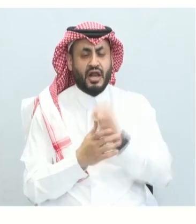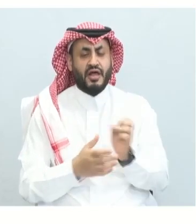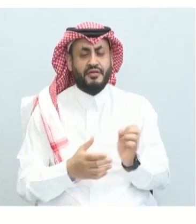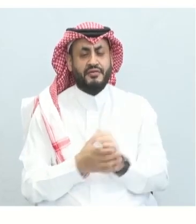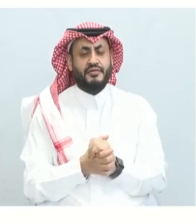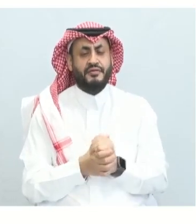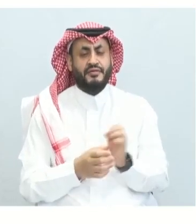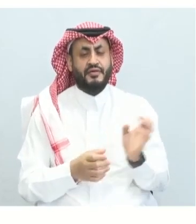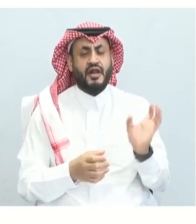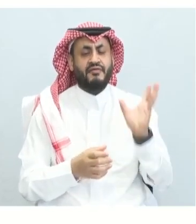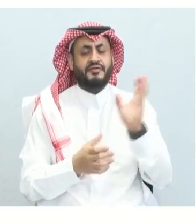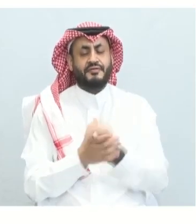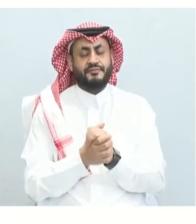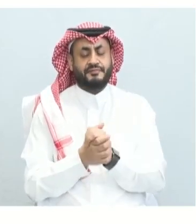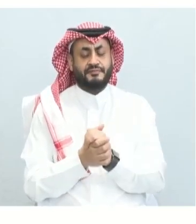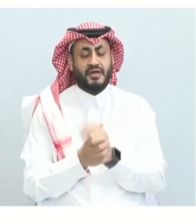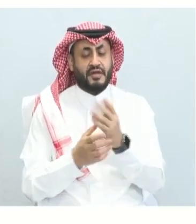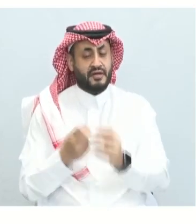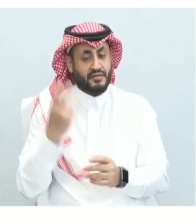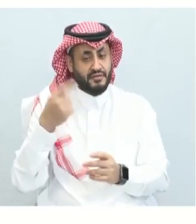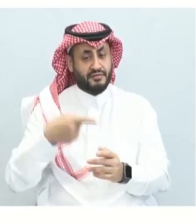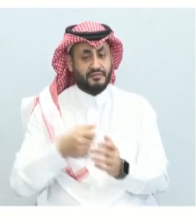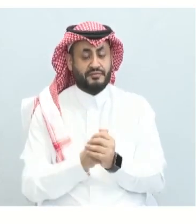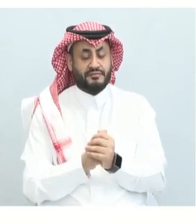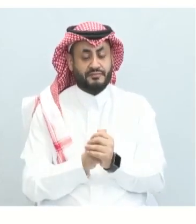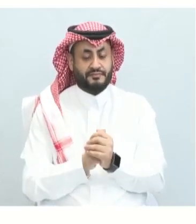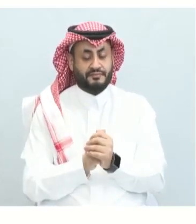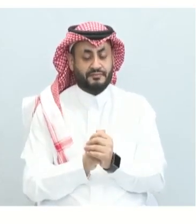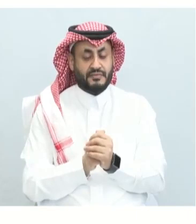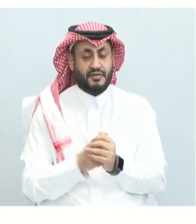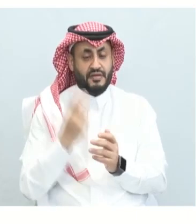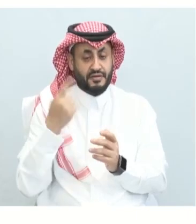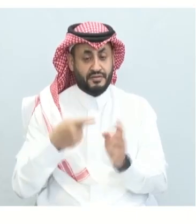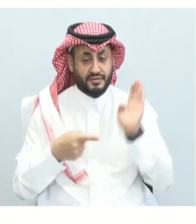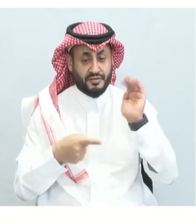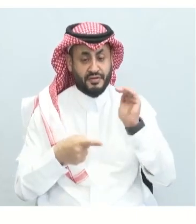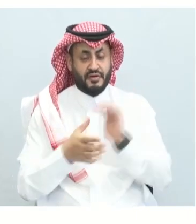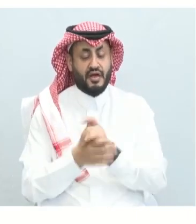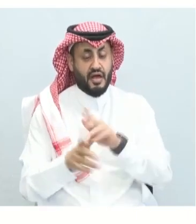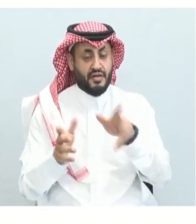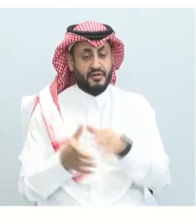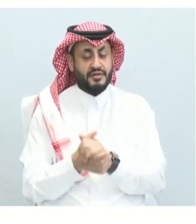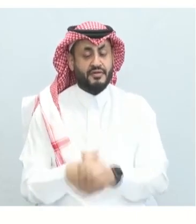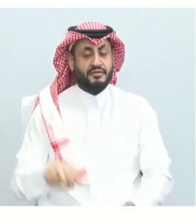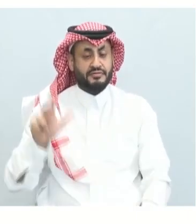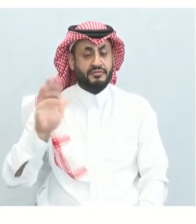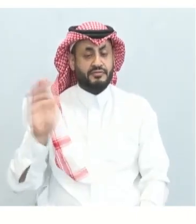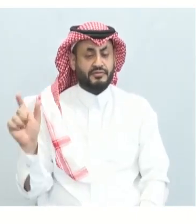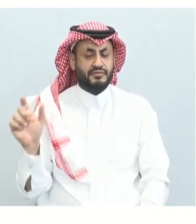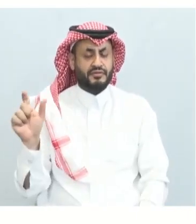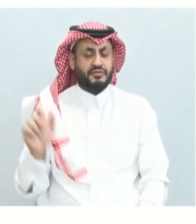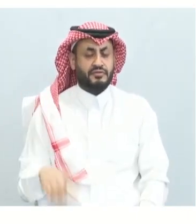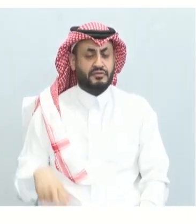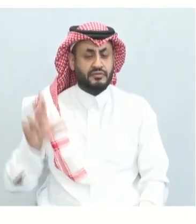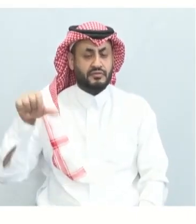بذلك وصلنا الى عدد 12 ركعه وهما تعتبر هذه هي